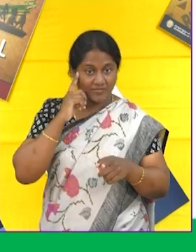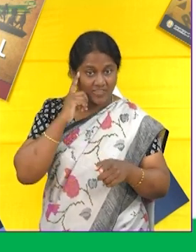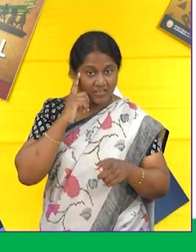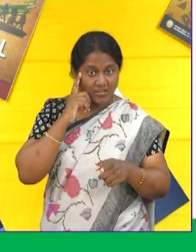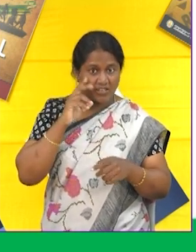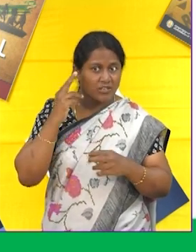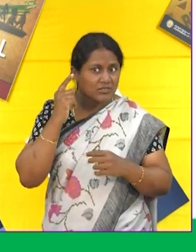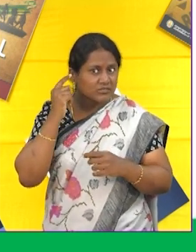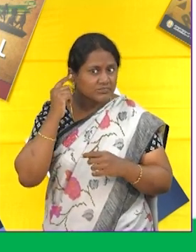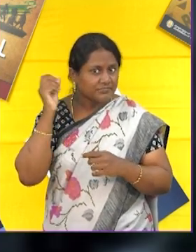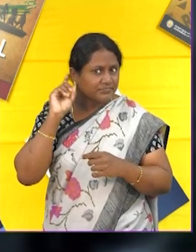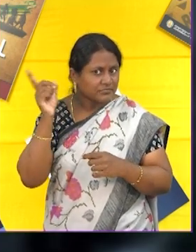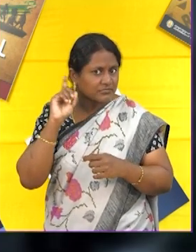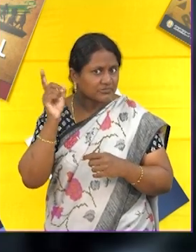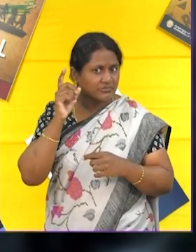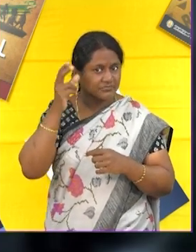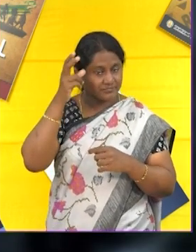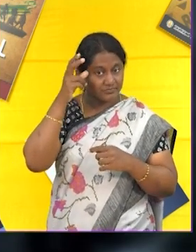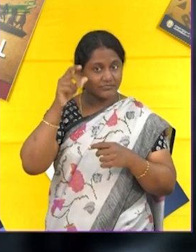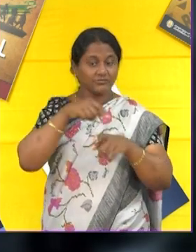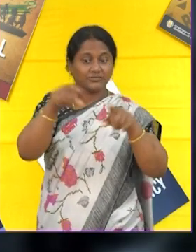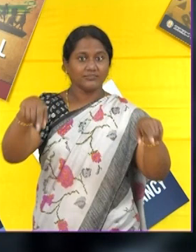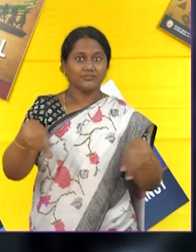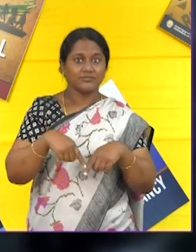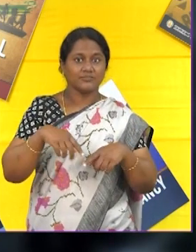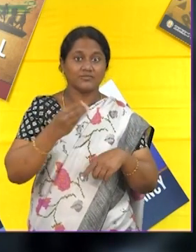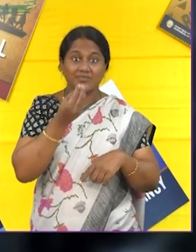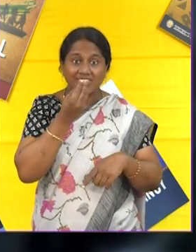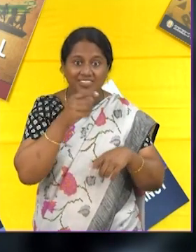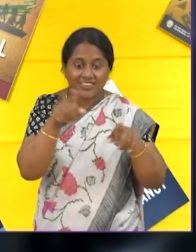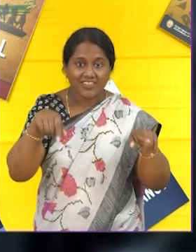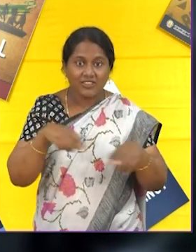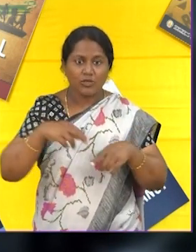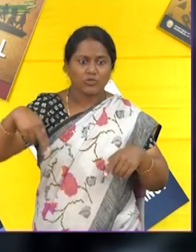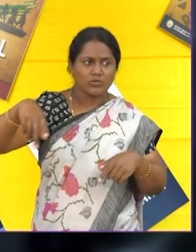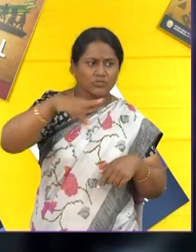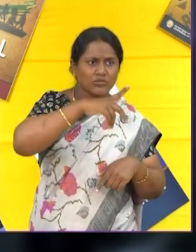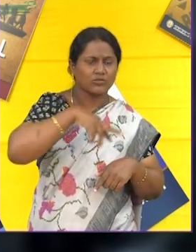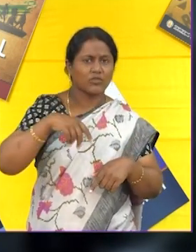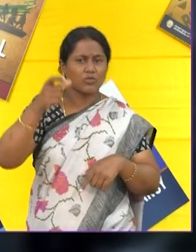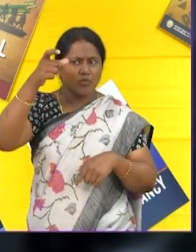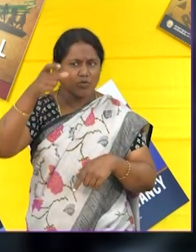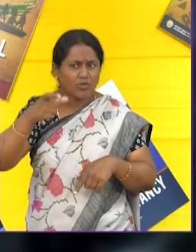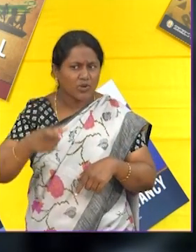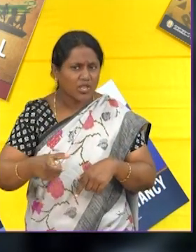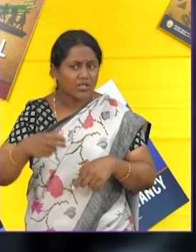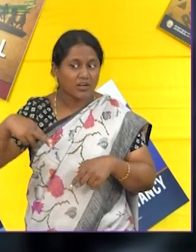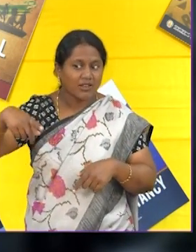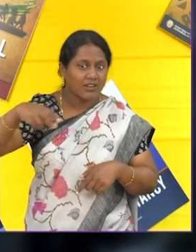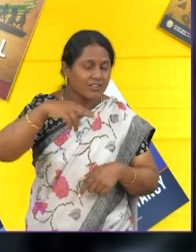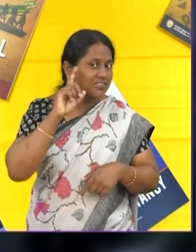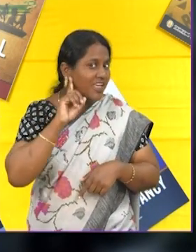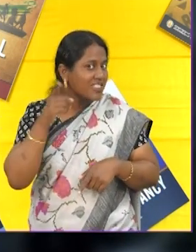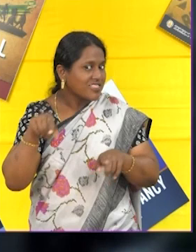table downstairs. அது என்னன்னு பார்த்தீங்கன்னா, ஒரு மனுஷனோடைய ஸ்டெப்ஸ், நடை சத்தம், டைனிங் ரூம் டேபிளை